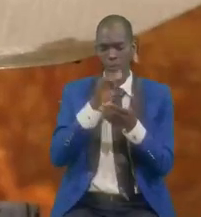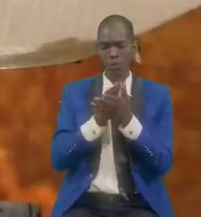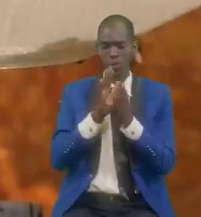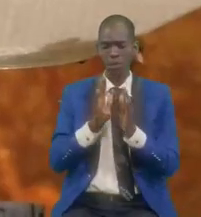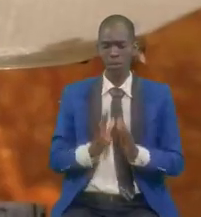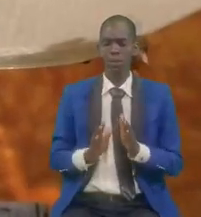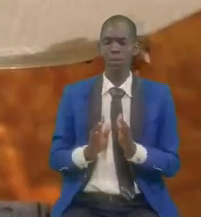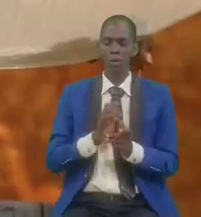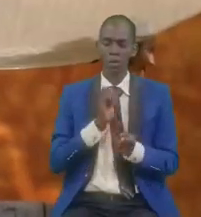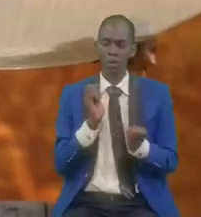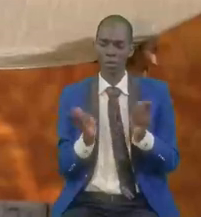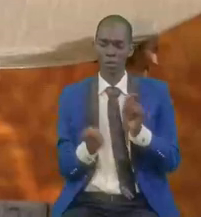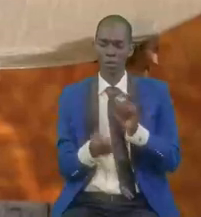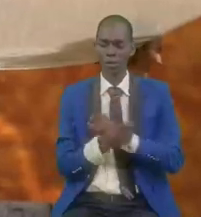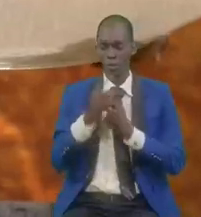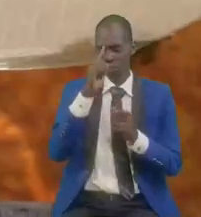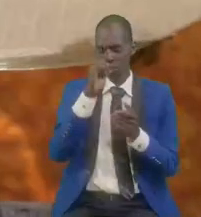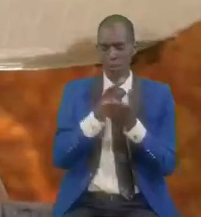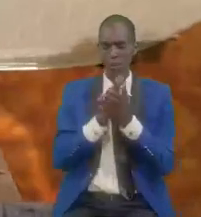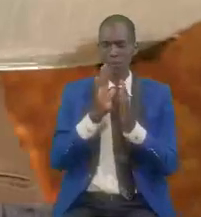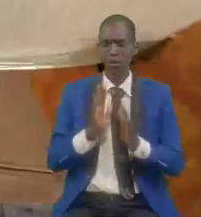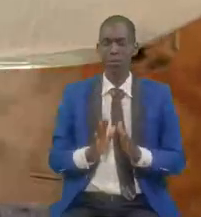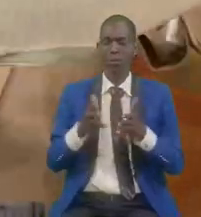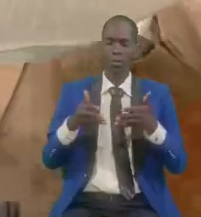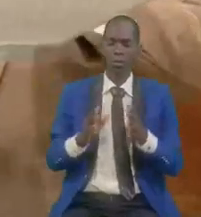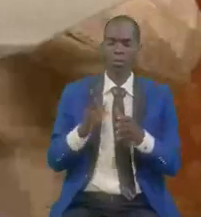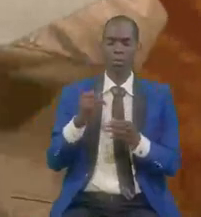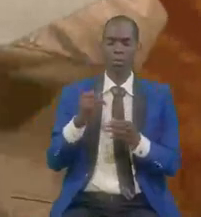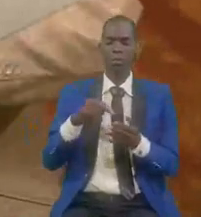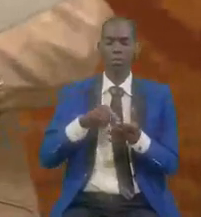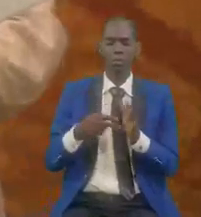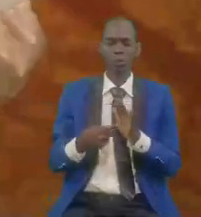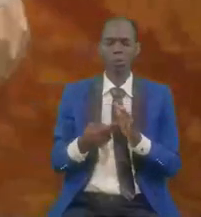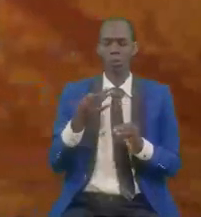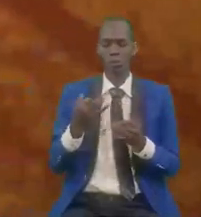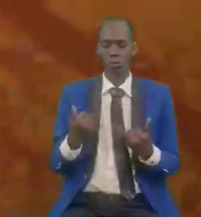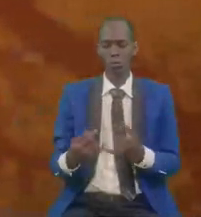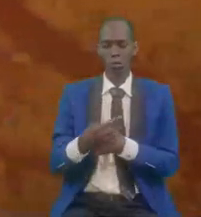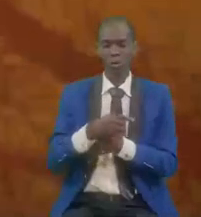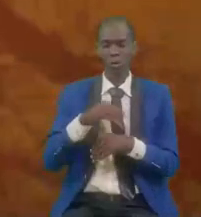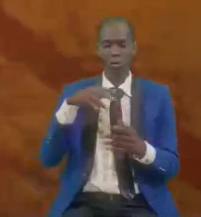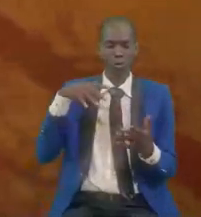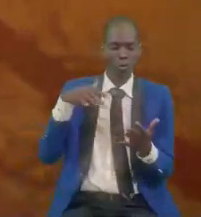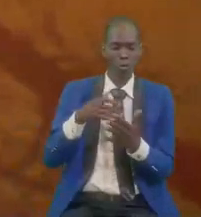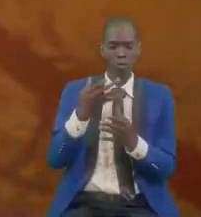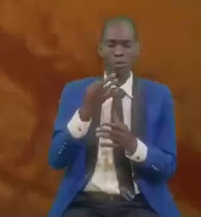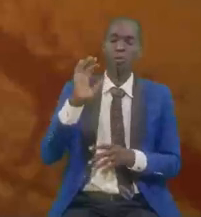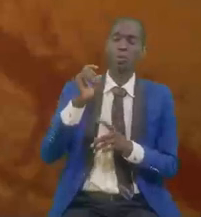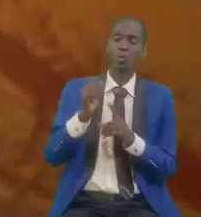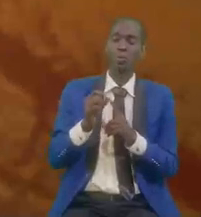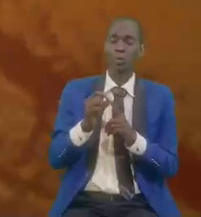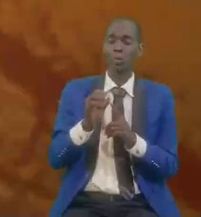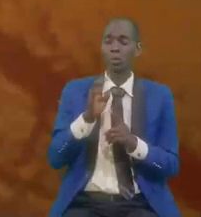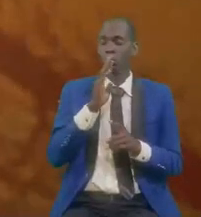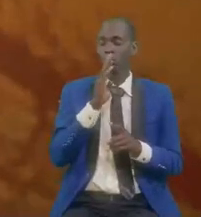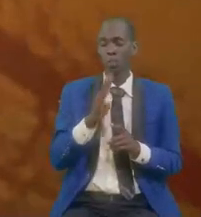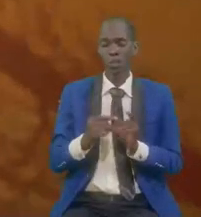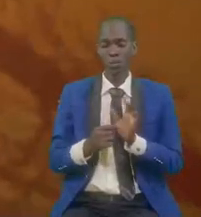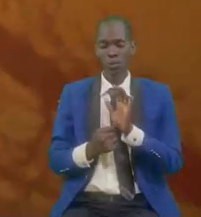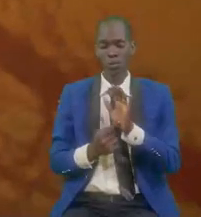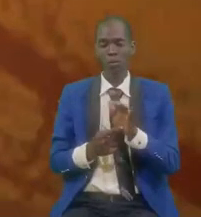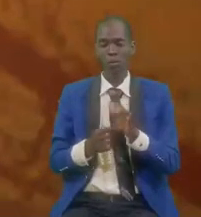nouveaux croyants, des croyants transformés. Et que l'objectif de l'étude de la parole de Dieu